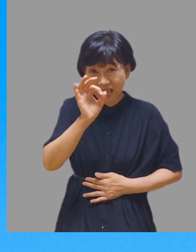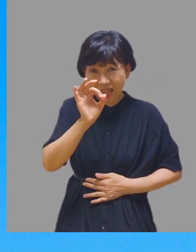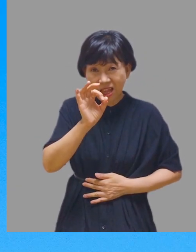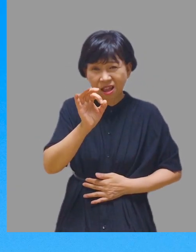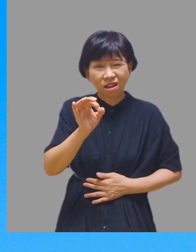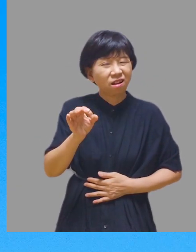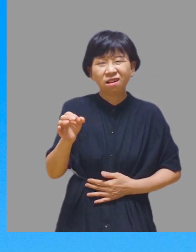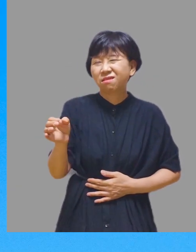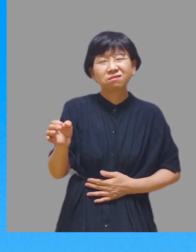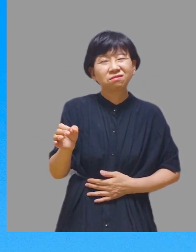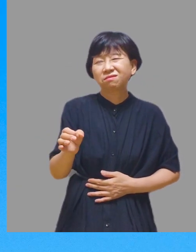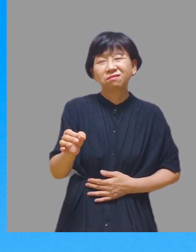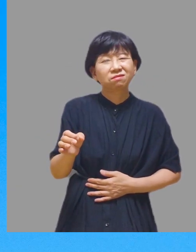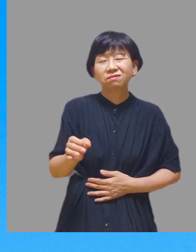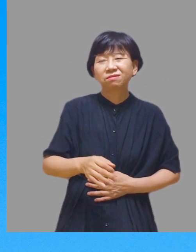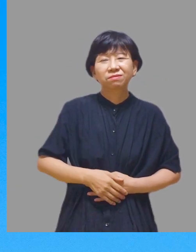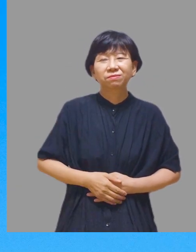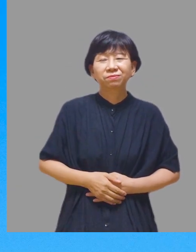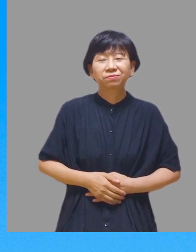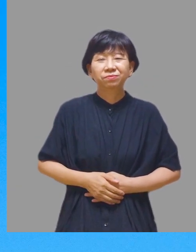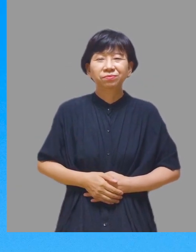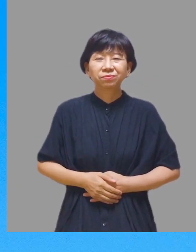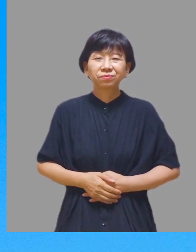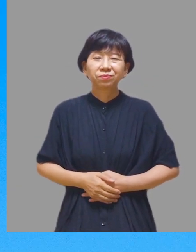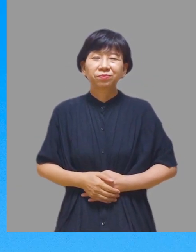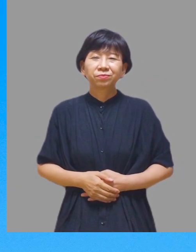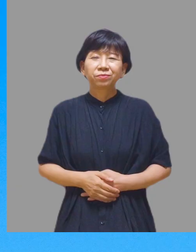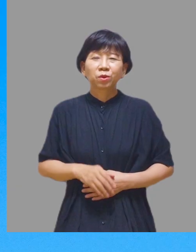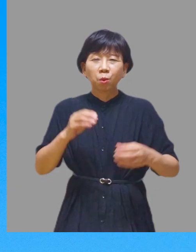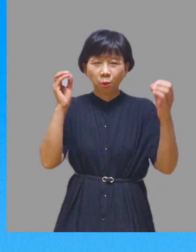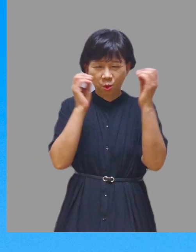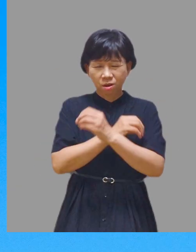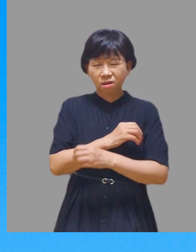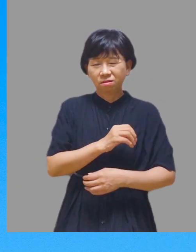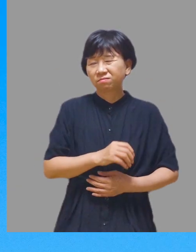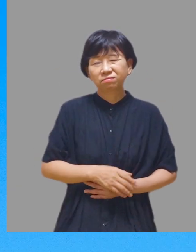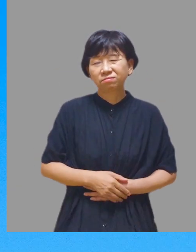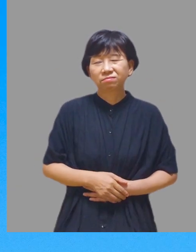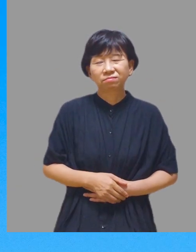사역하게 만들려고 일하게 만드시려고 찾으시는가 보다 오해하지 마십시오.